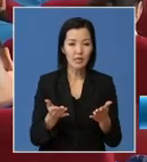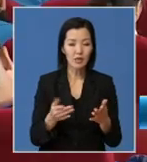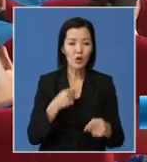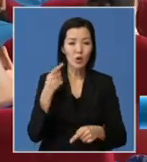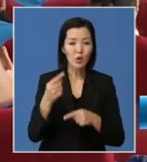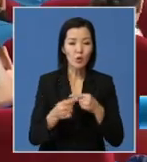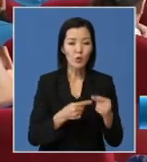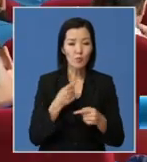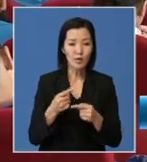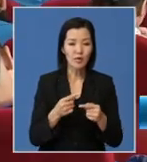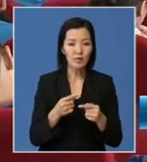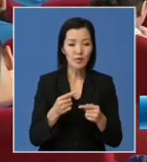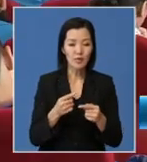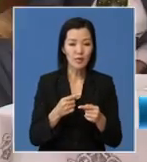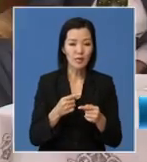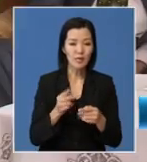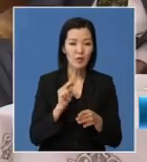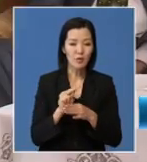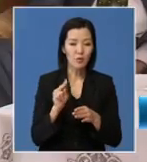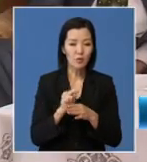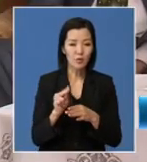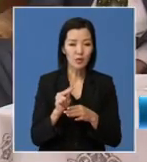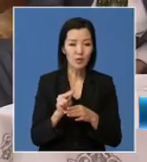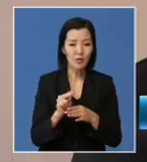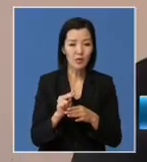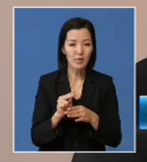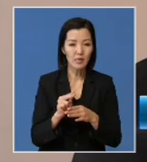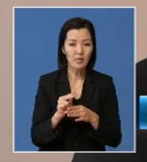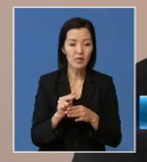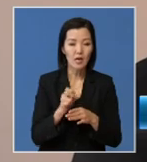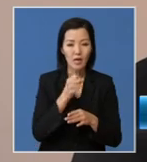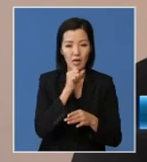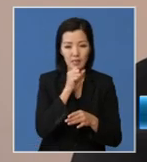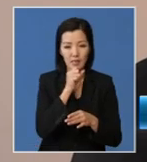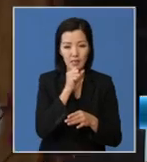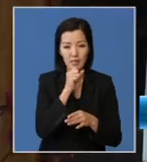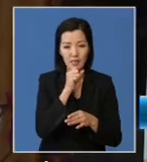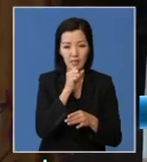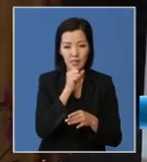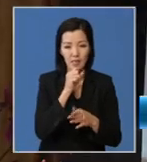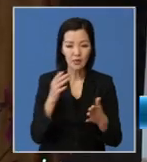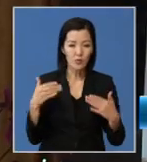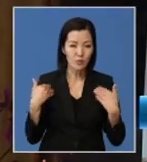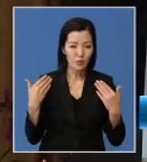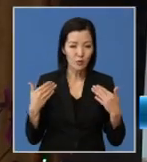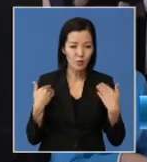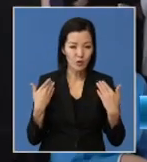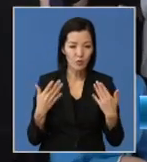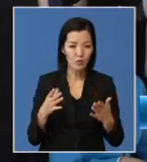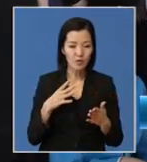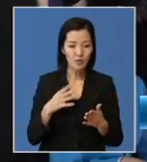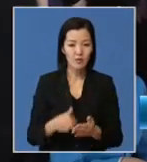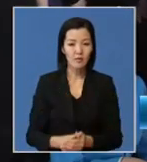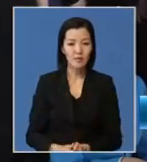ұрпағынан өнегесін көрсетіп келеді. Шараясында да көрермен қауым аузы дуалы ақсақалдың ақ тілек батасын алып тарқады. Мадина Берқызы,